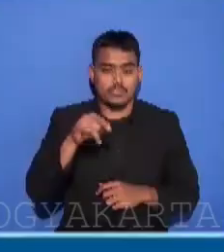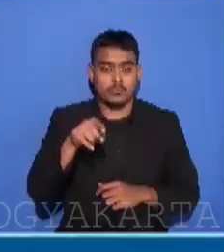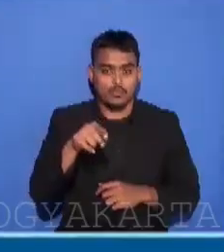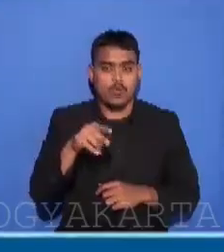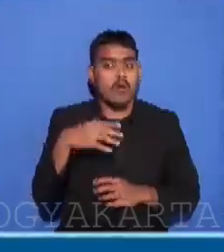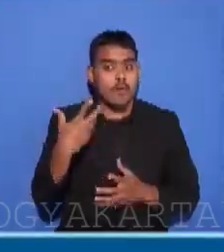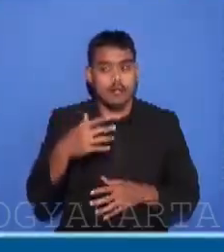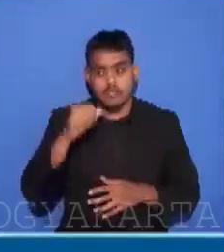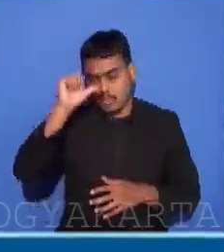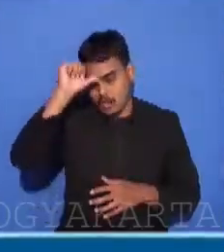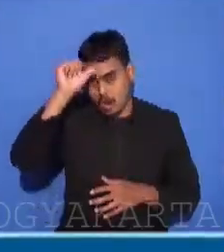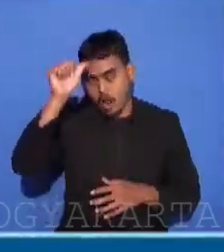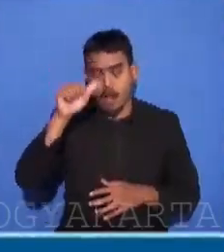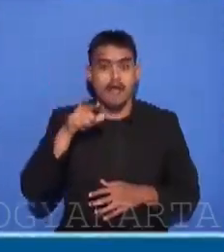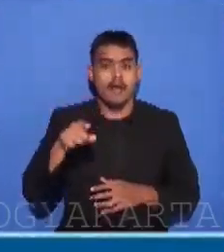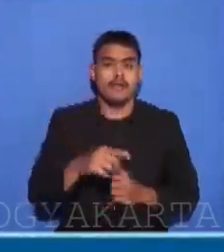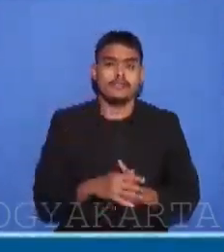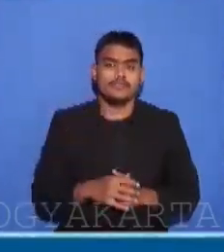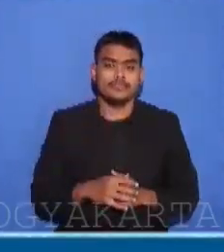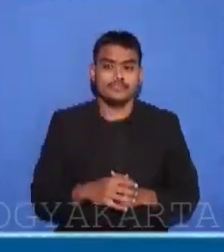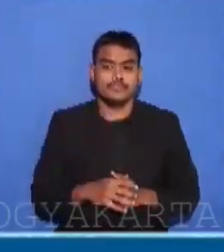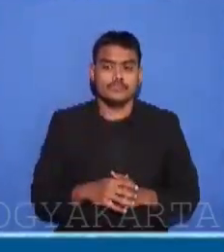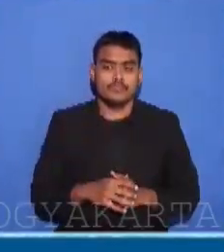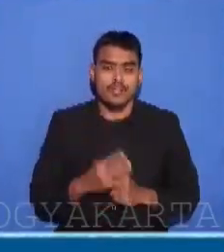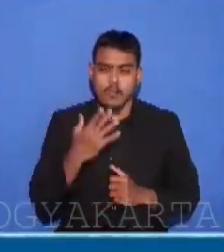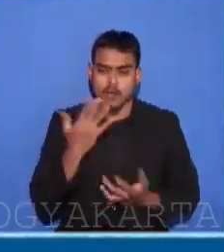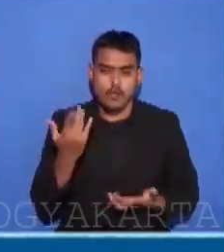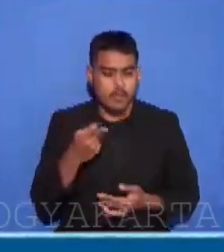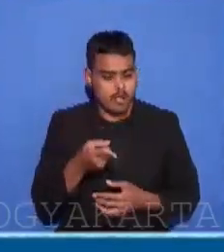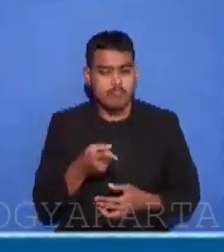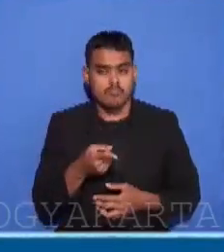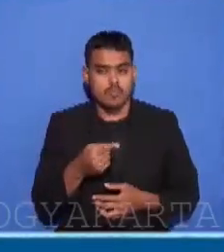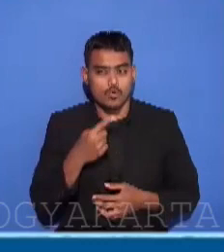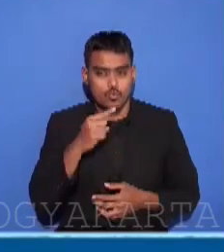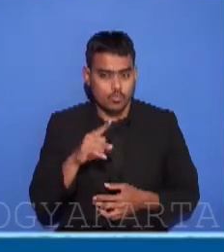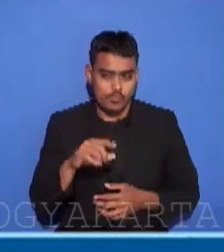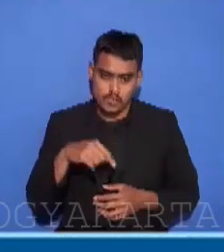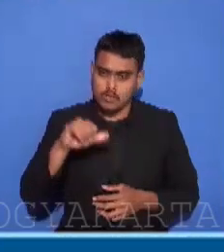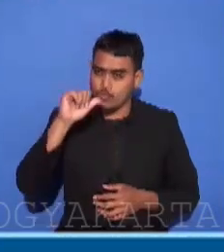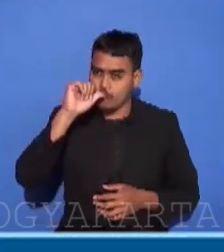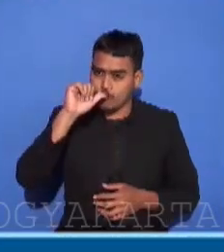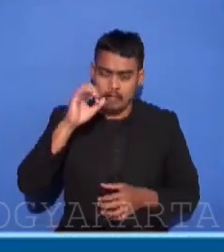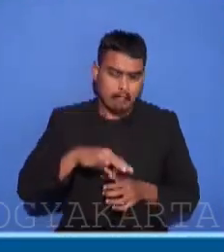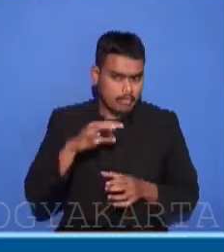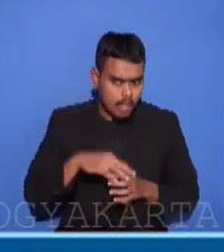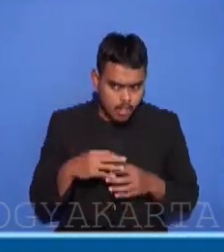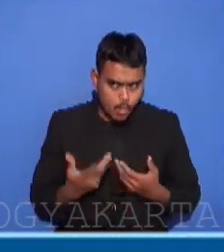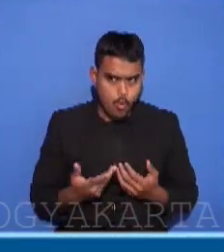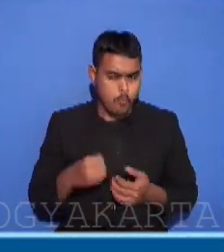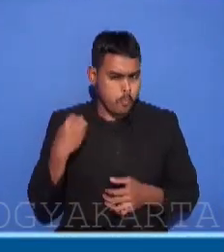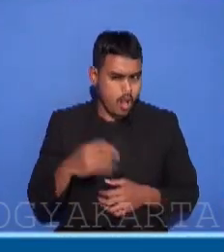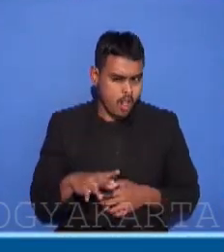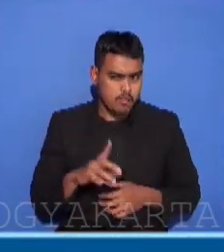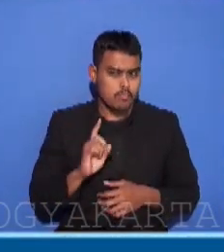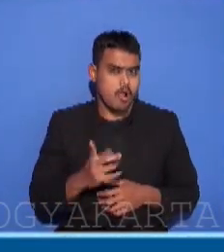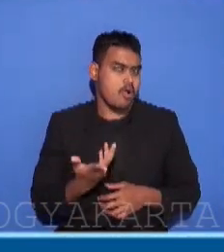India sekarandu alas abrit meniko sampun limprah dipun dadosaken teh lantipun aosi kandireki ing Kang awis jalaran